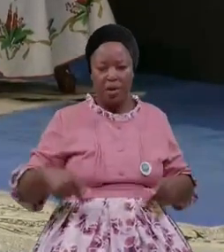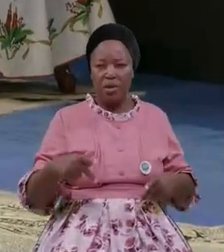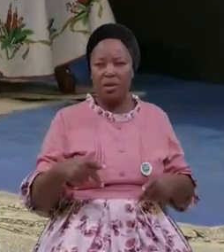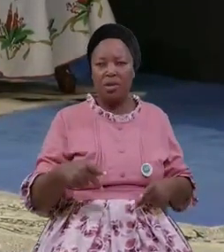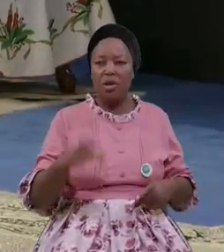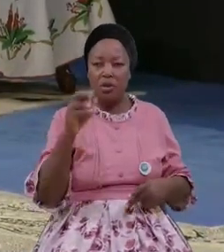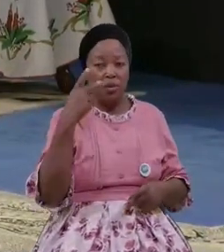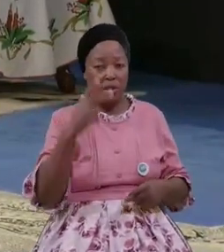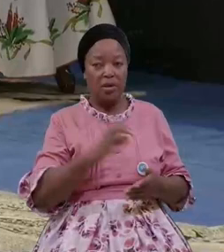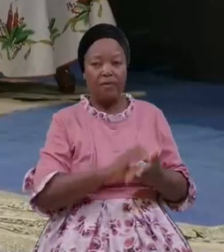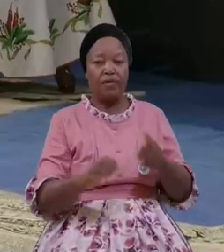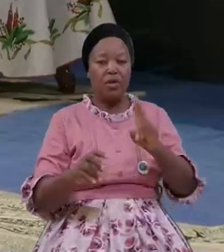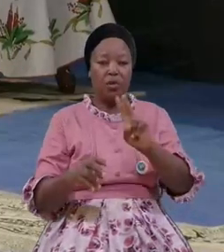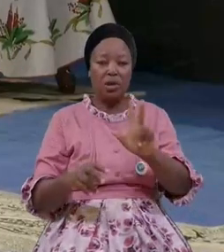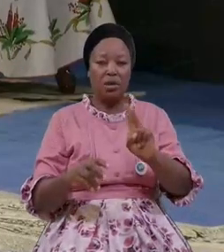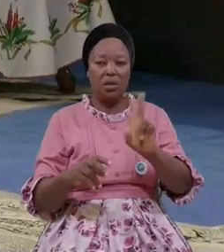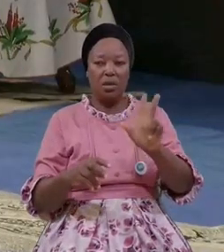VO le verset